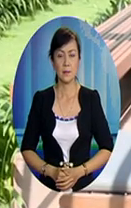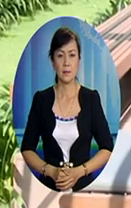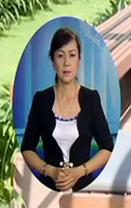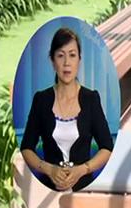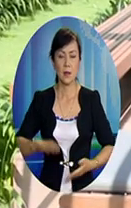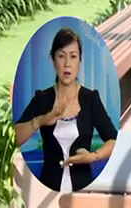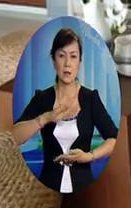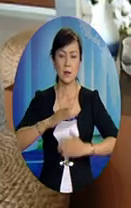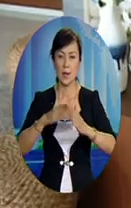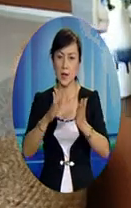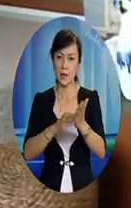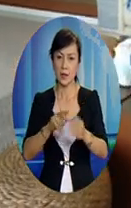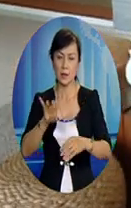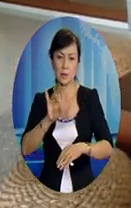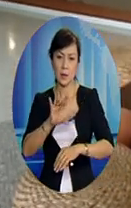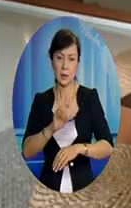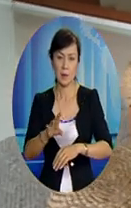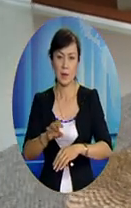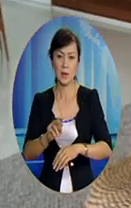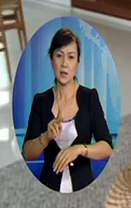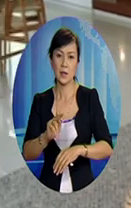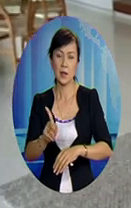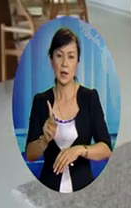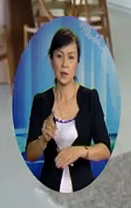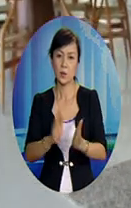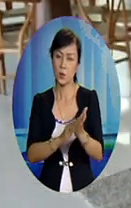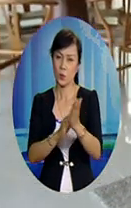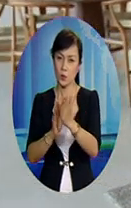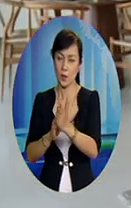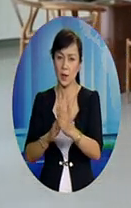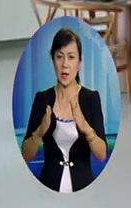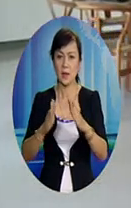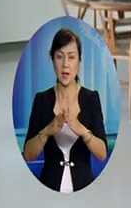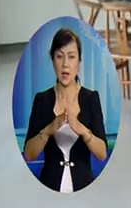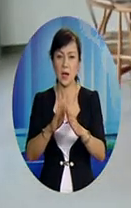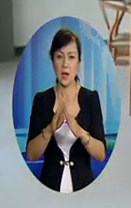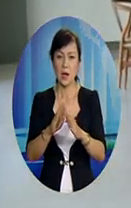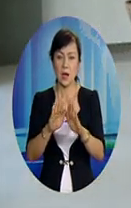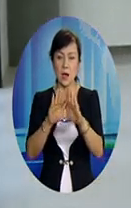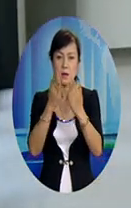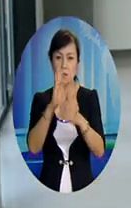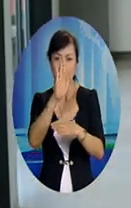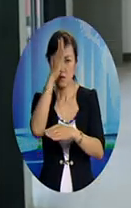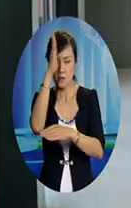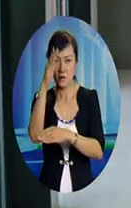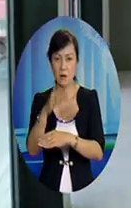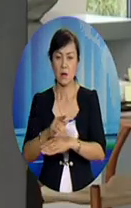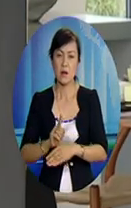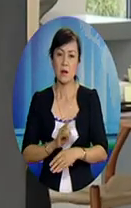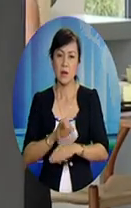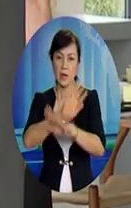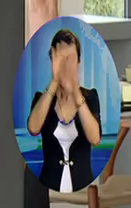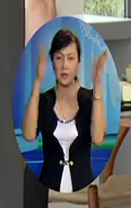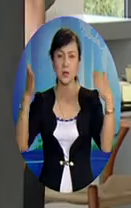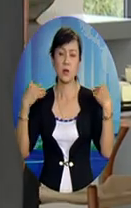Đạt giải thưởng bất động sản 2015 với thiết kế nội thất xuất sắc, mỗi căn biệt thự có những ô cửa kính lớn, khai thác tối đa các yếu tố tự nhiên như ánh sáng,